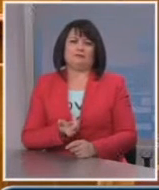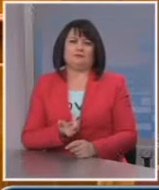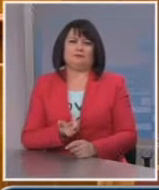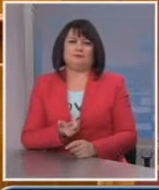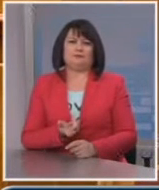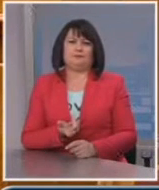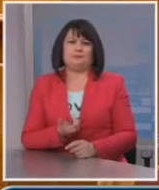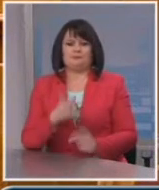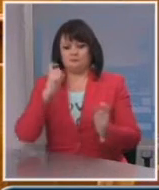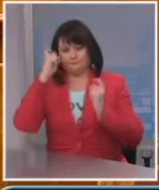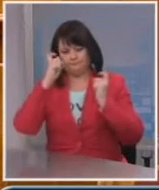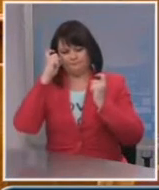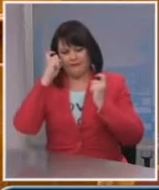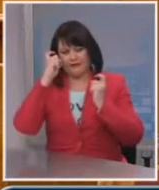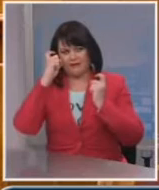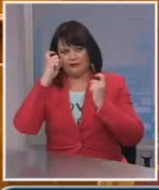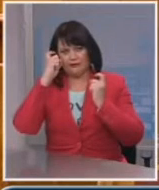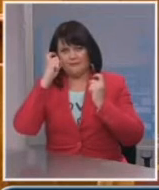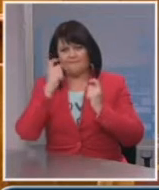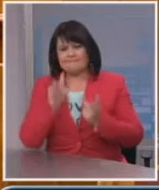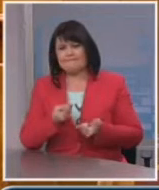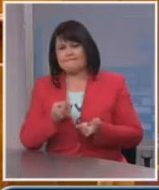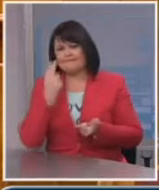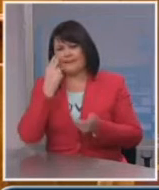τη σκέψη, μια